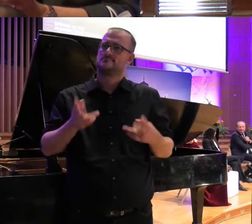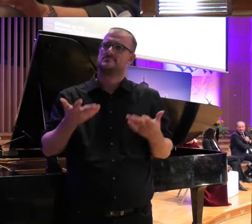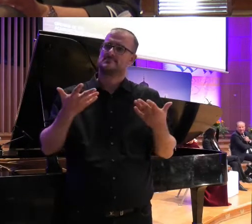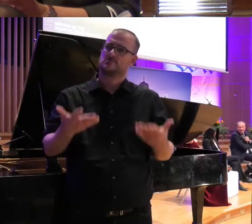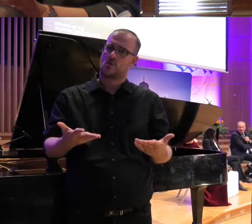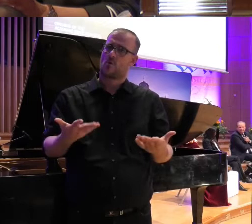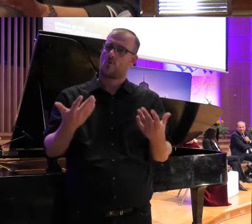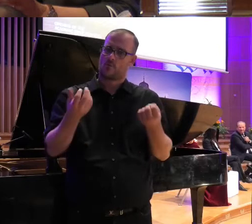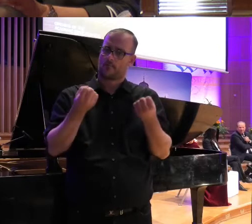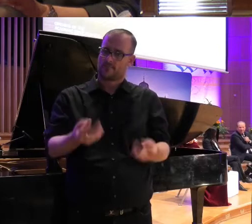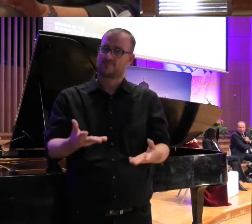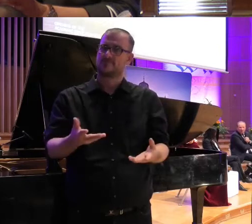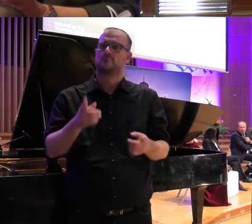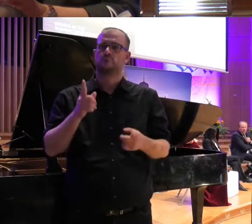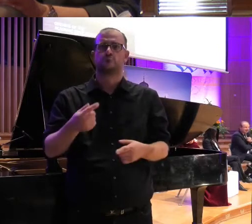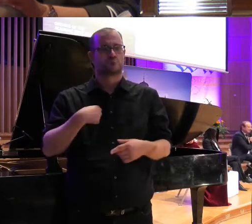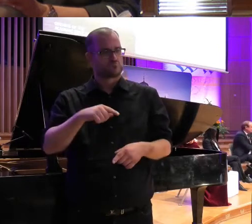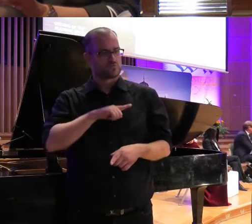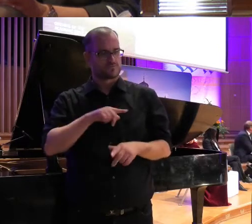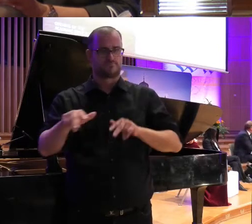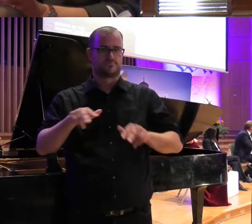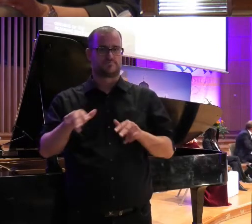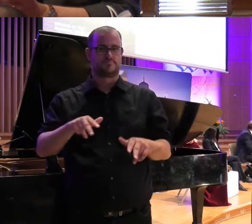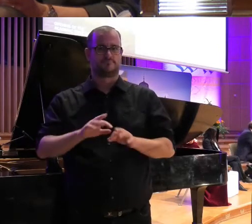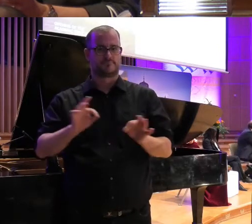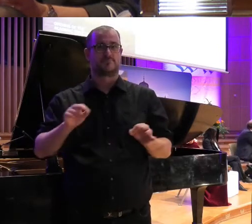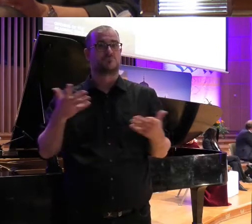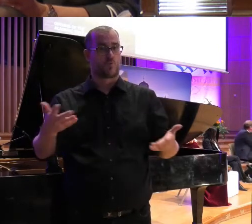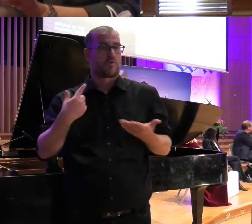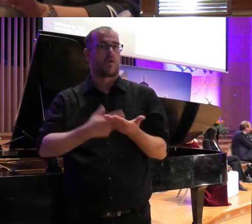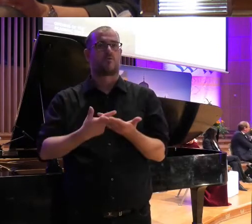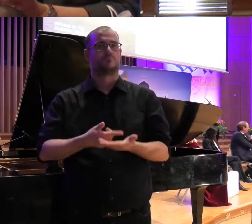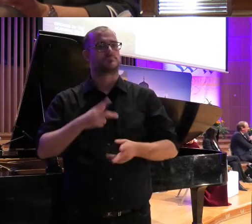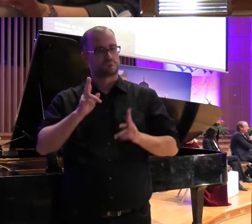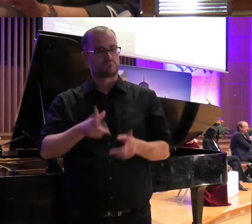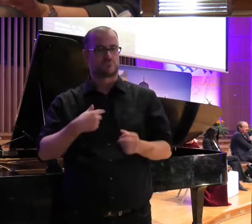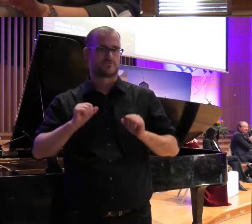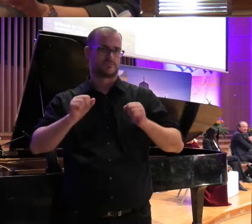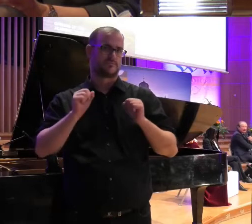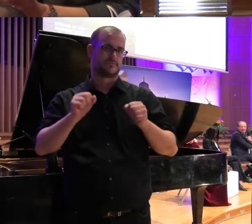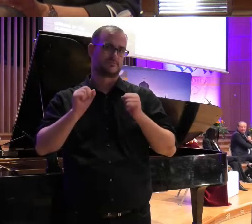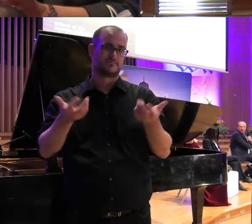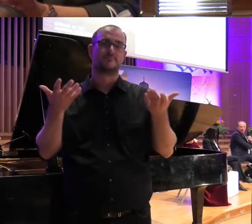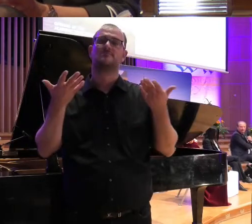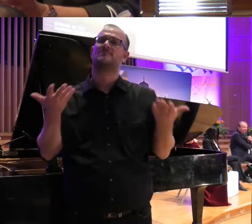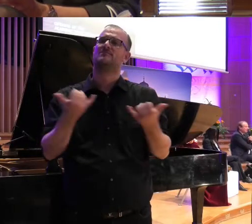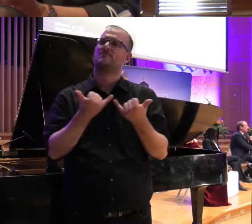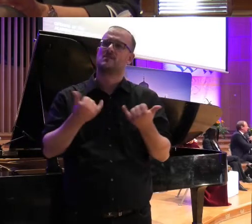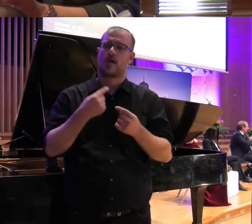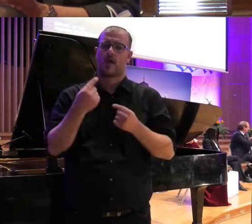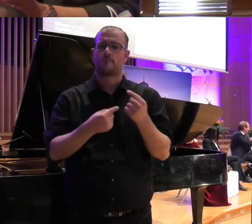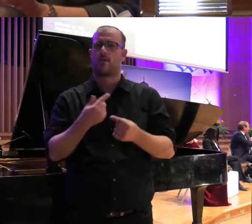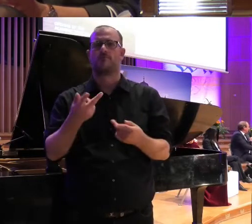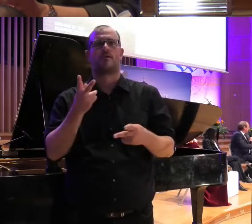solche Ereignisse dann auch aufgestellt und man muss sich diesen Herausforderungen stellen. Die Dinge, die dann ablaufen, sind